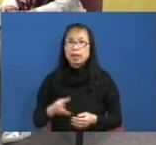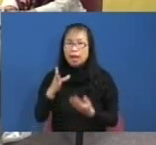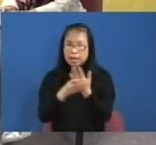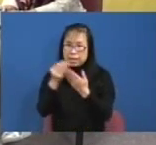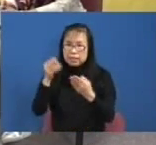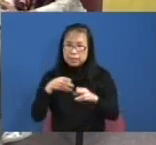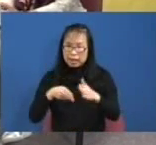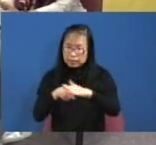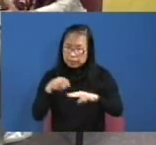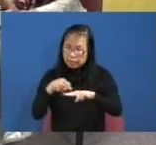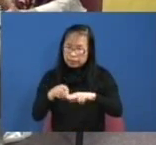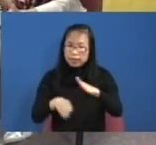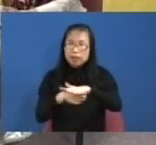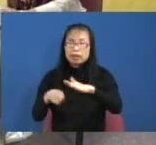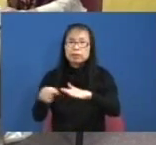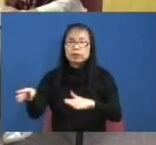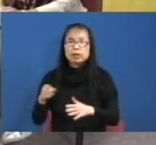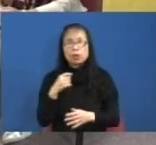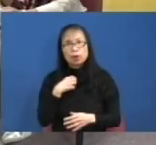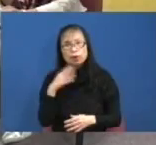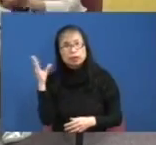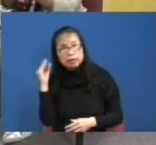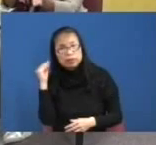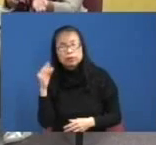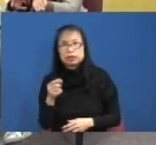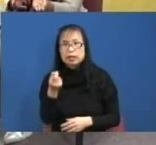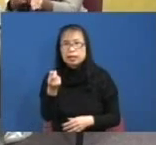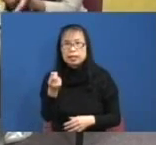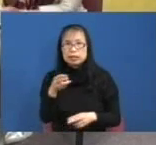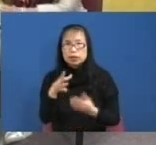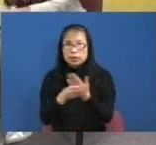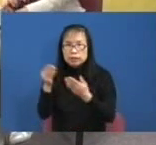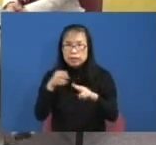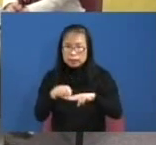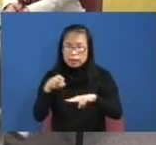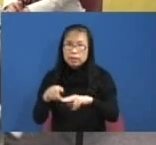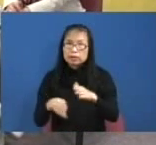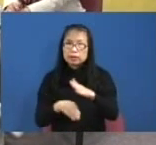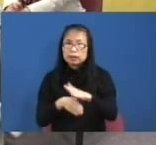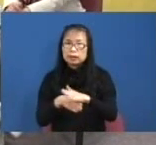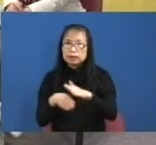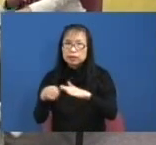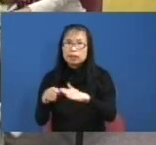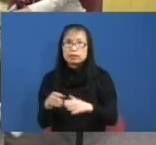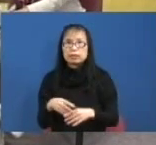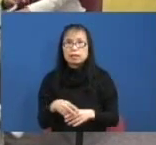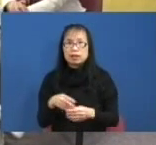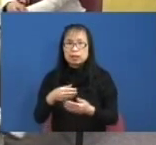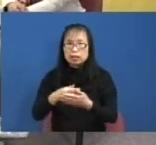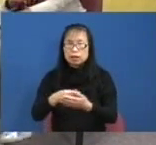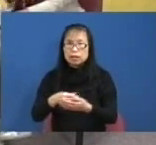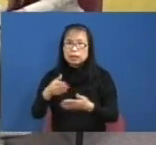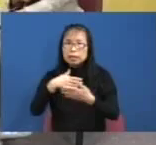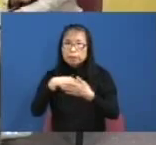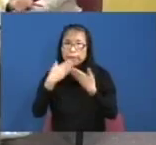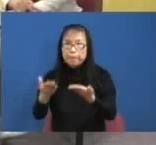佢哋面對困難，但係我聽到就話嗱，小型嗰啲茶餐廳其實佢一早都俾緊即係25、26元都